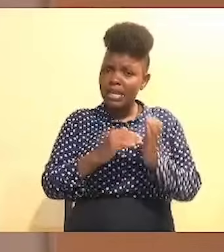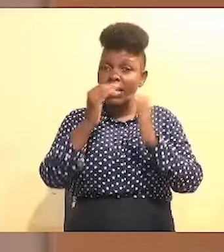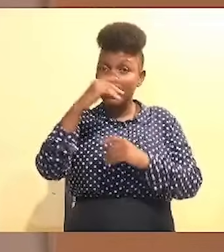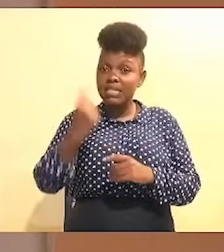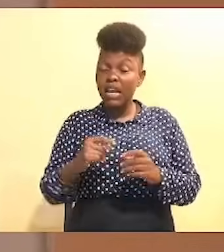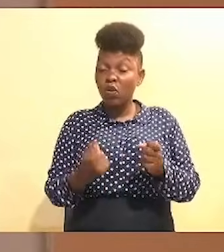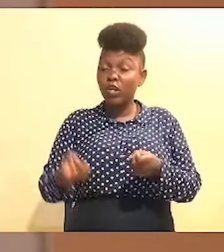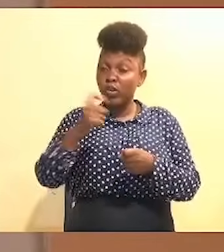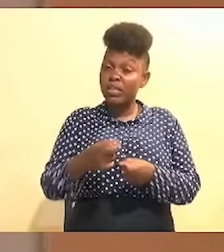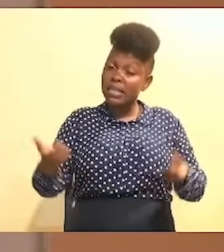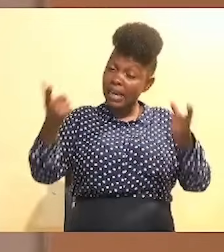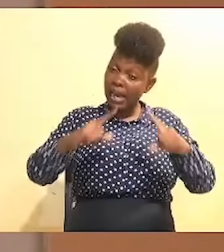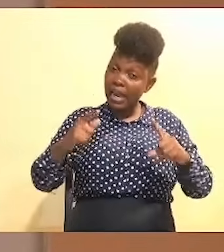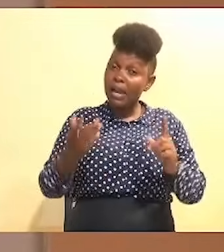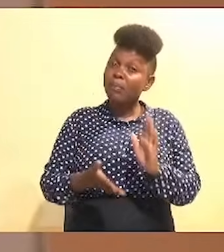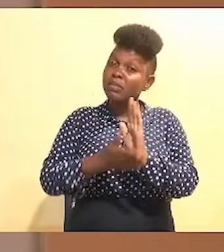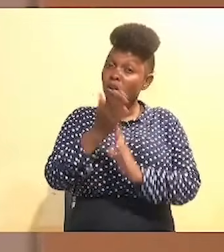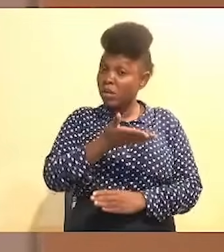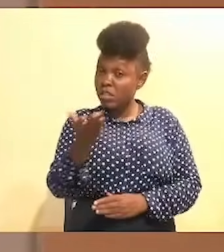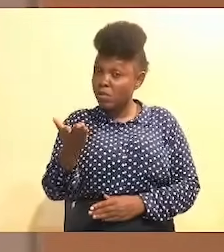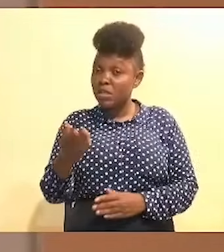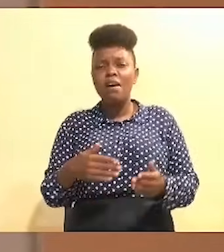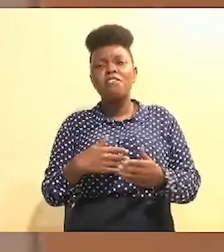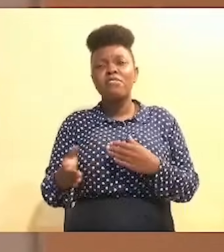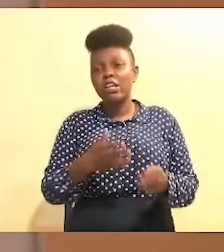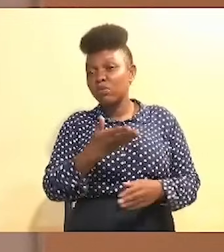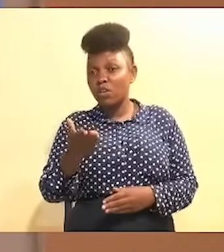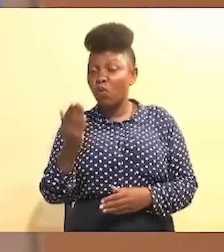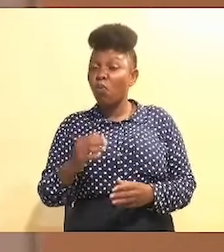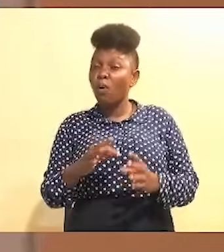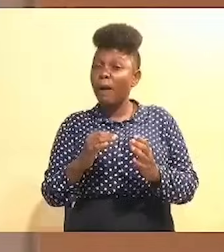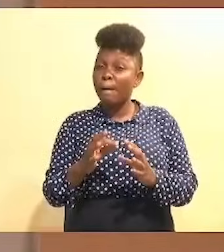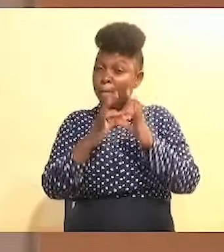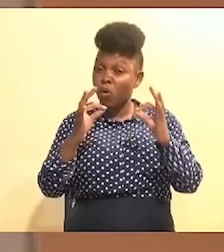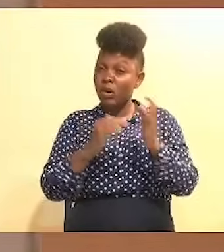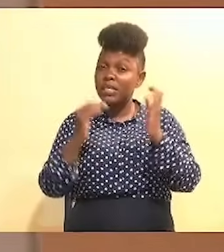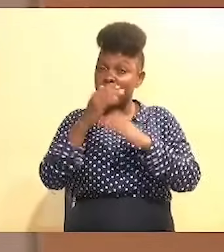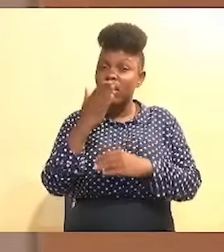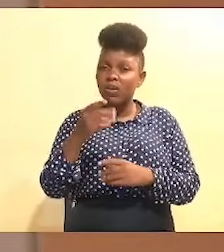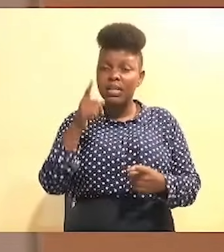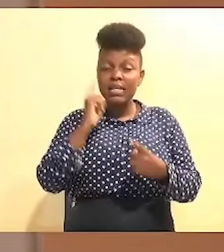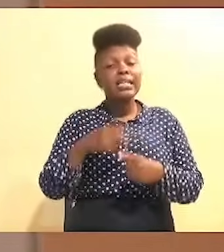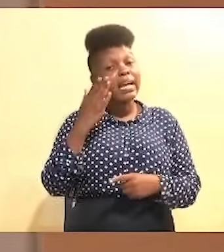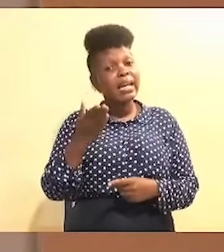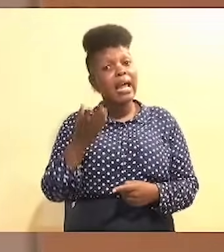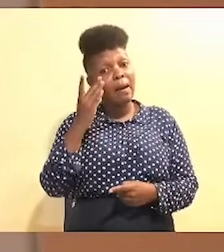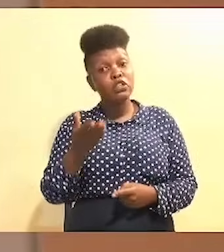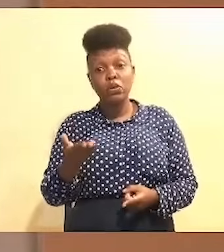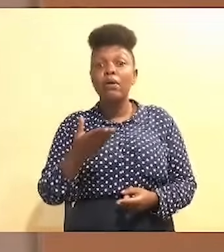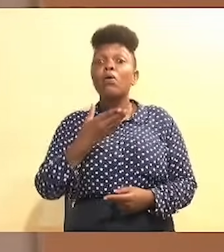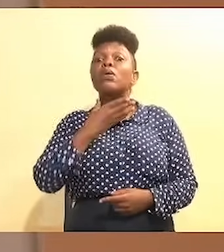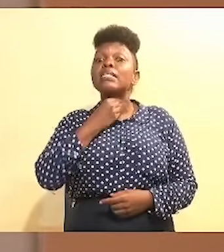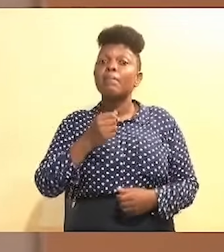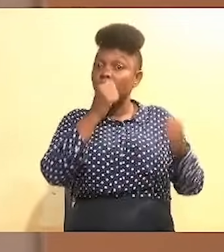laana. Mtangulize mwenzako, mfanye mwenzako kuwa bora kuliko wewe. Tenda kile ambacho na wewe ungetamani